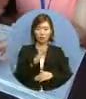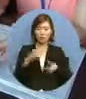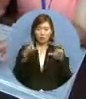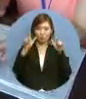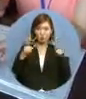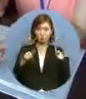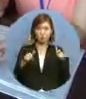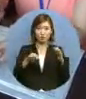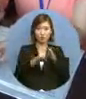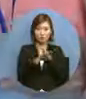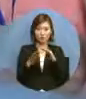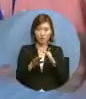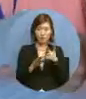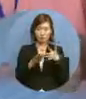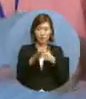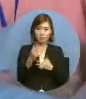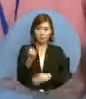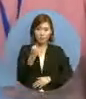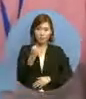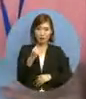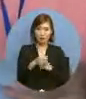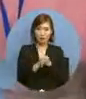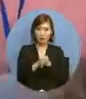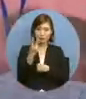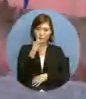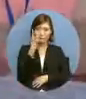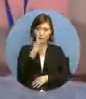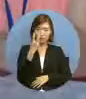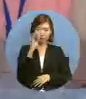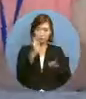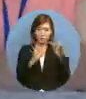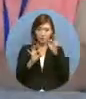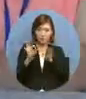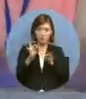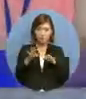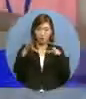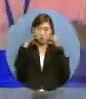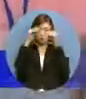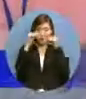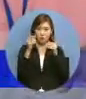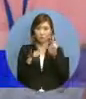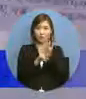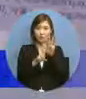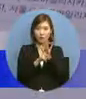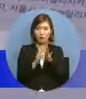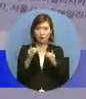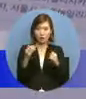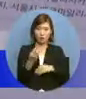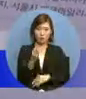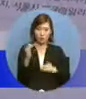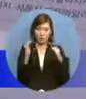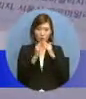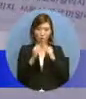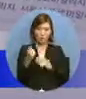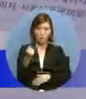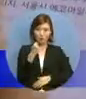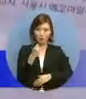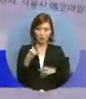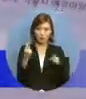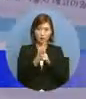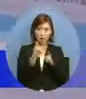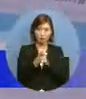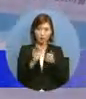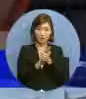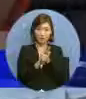가정내 새는 에너지를 찾아주고 에너지 절약 노하우를 알려주는 홈 에너지 클리닉 서비스 를 진행하고 있습니다